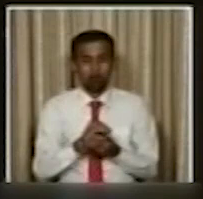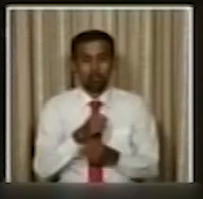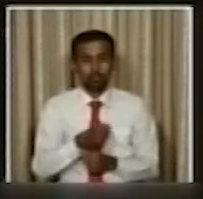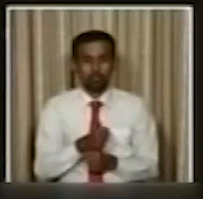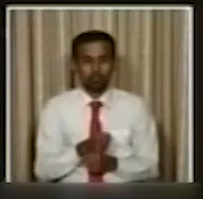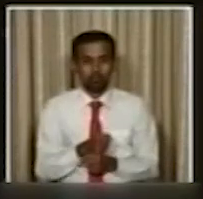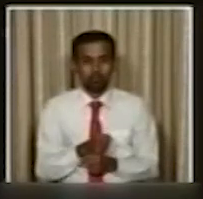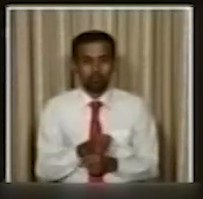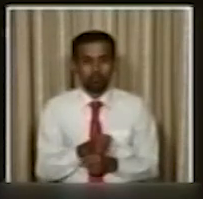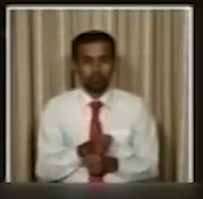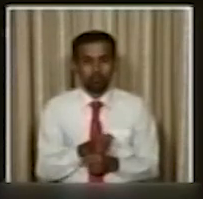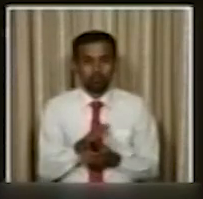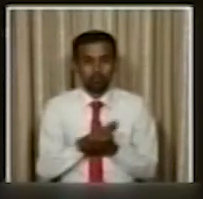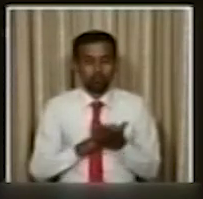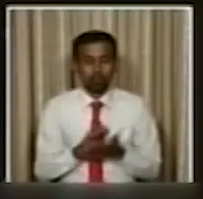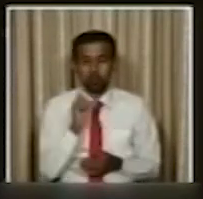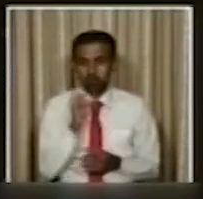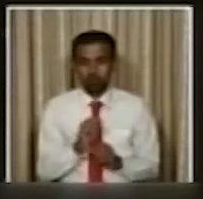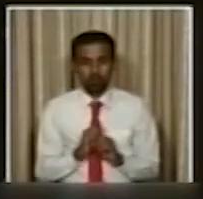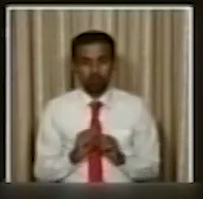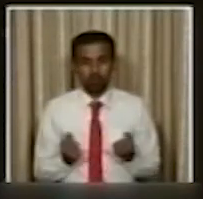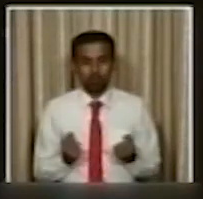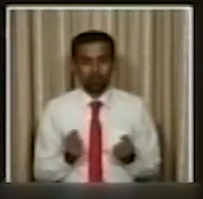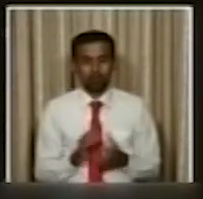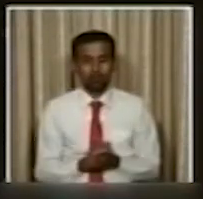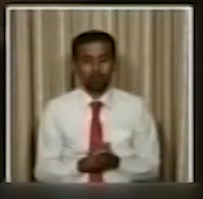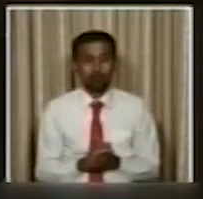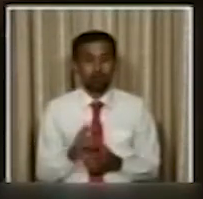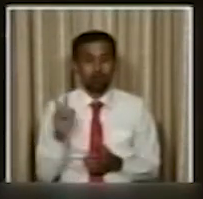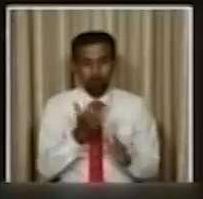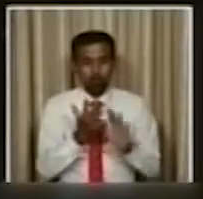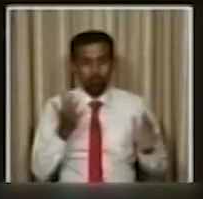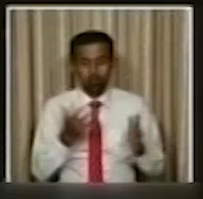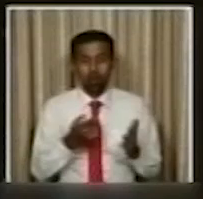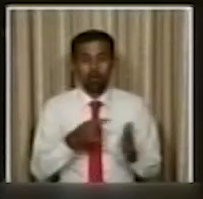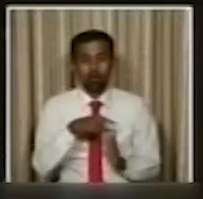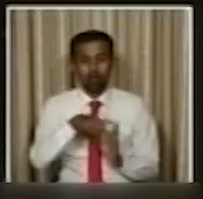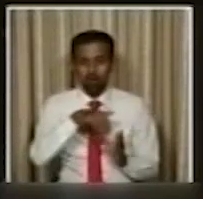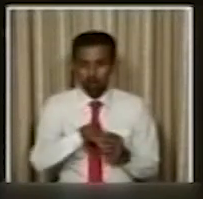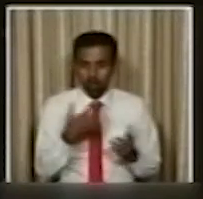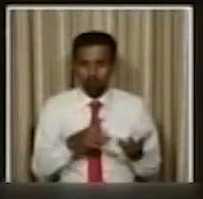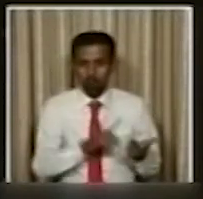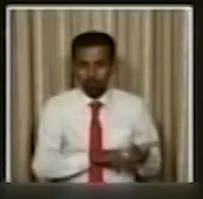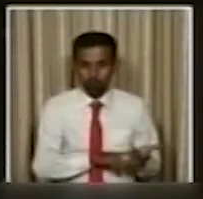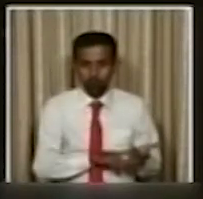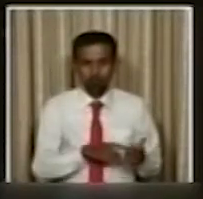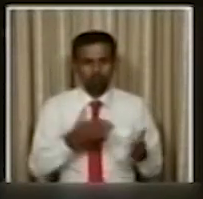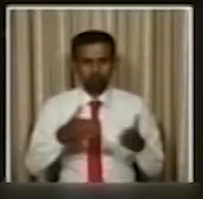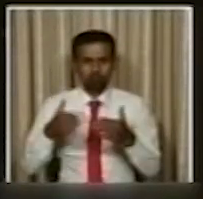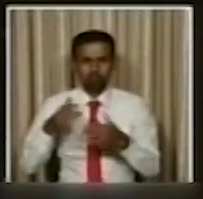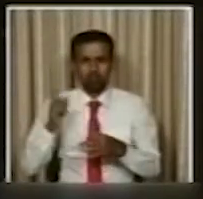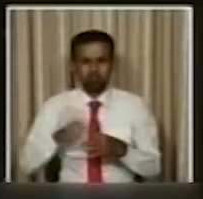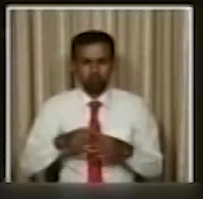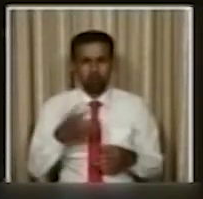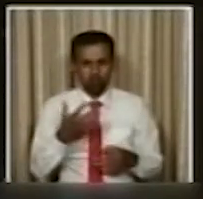இந்த நாட்டில் அவர் எதை எதையெல்லாம் எதிர்ப்பு கூறினாரோ அவை அனைத்துமே நடந்தேறின. அதற்கு பிறகு இந்த நாட்டில் அடுத்து என்ன செய்வது என்பதான